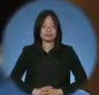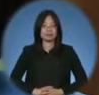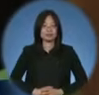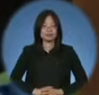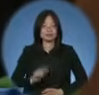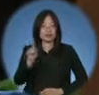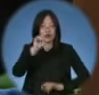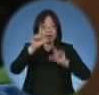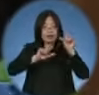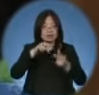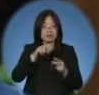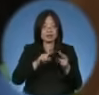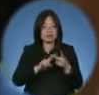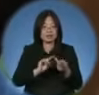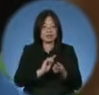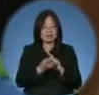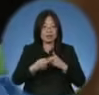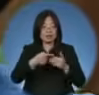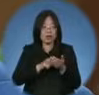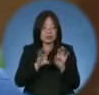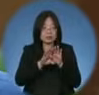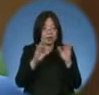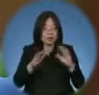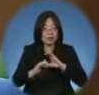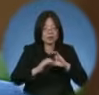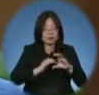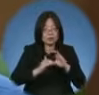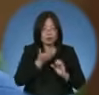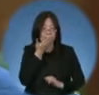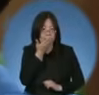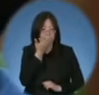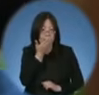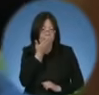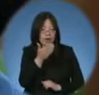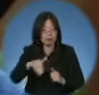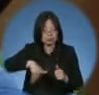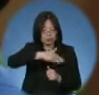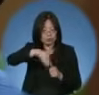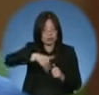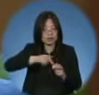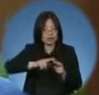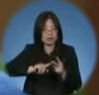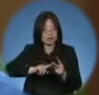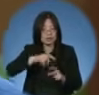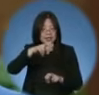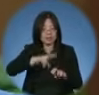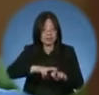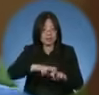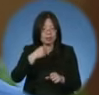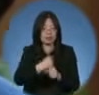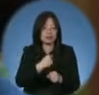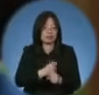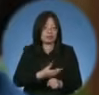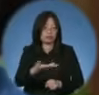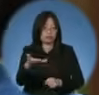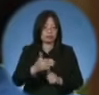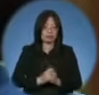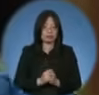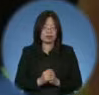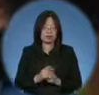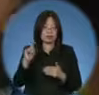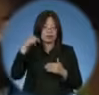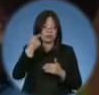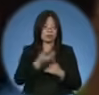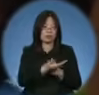어떤 형태든지 이렇게 서로 마음을 열고 소통할 수 있는 분위기라든지 그런 장을 좀 만들어주고